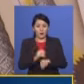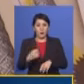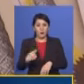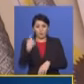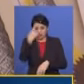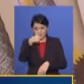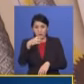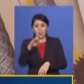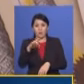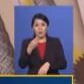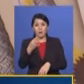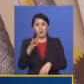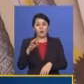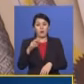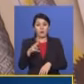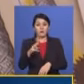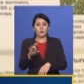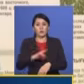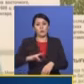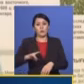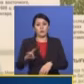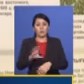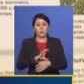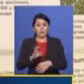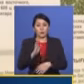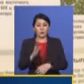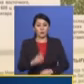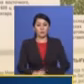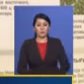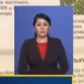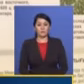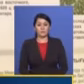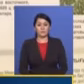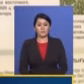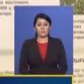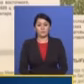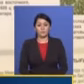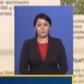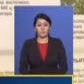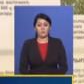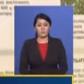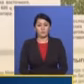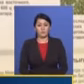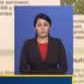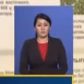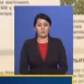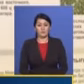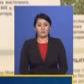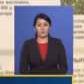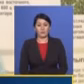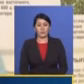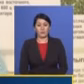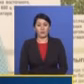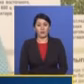маршал түрлері өңірімізде шығарылған деген атауға ие. Патент удостоверяет исключительное право патента обладателя на